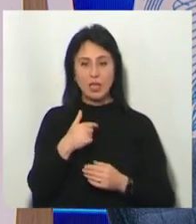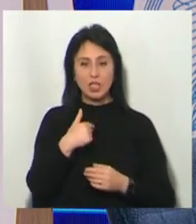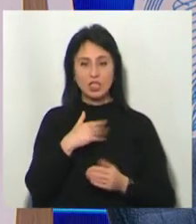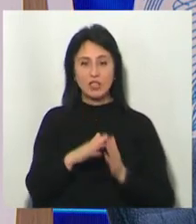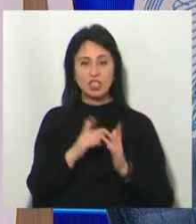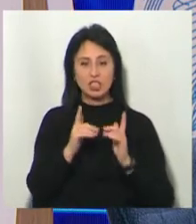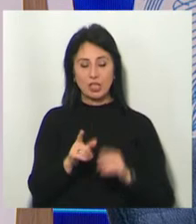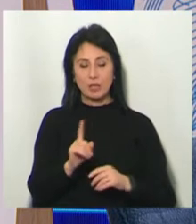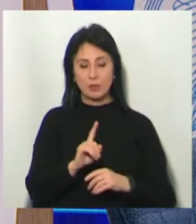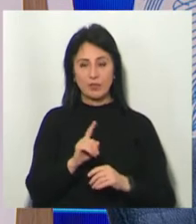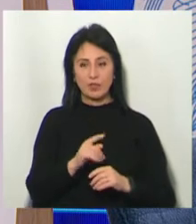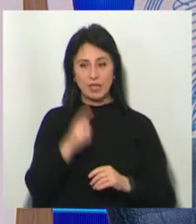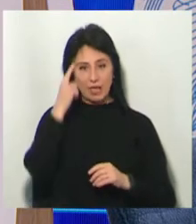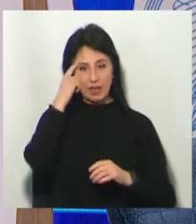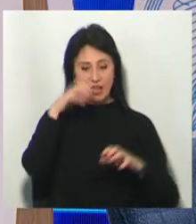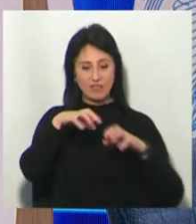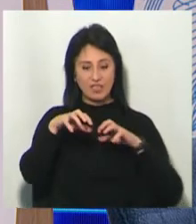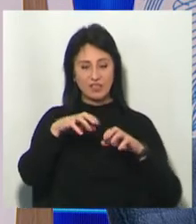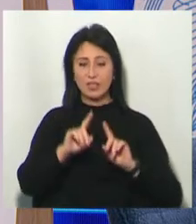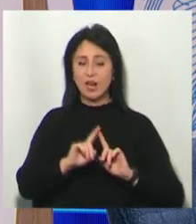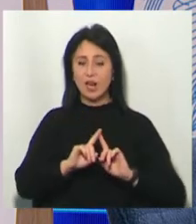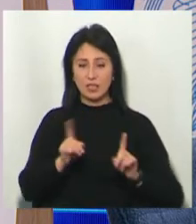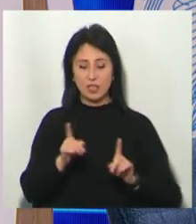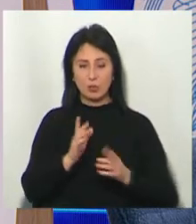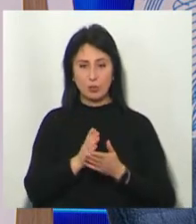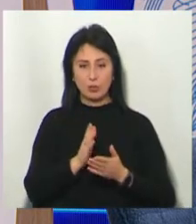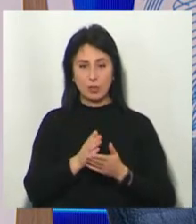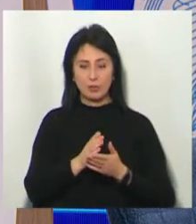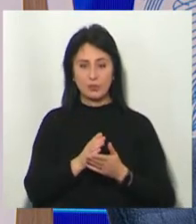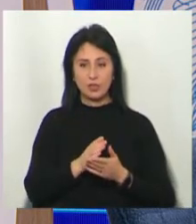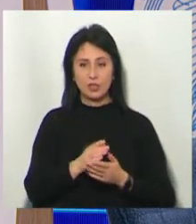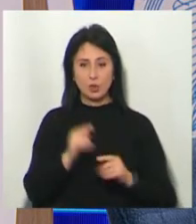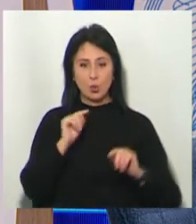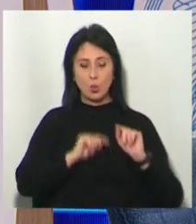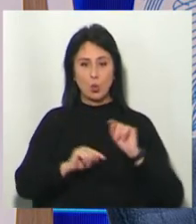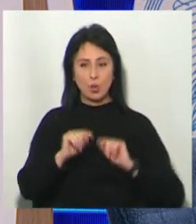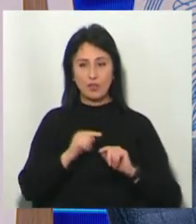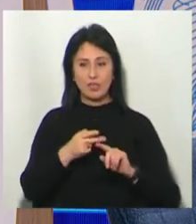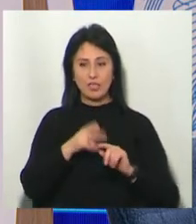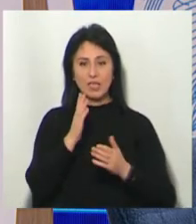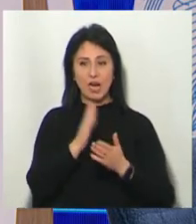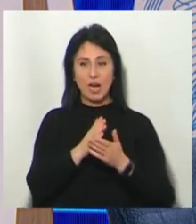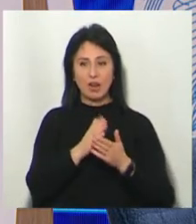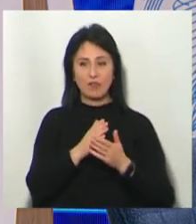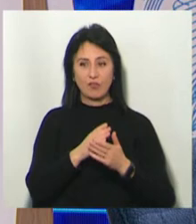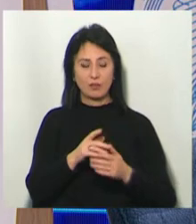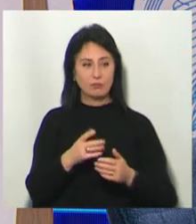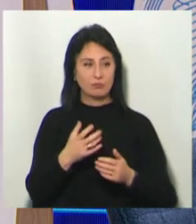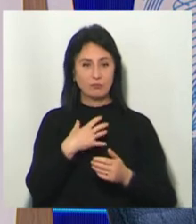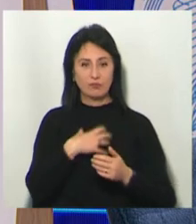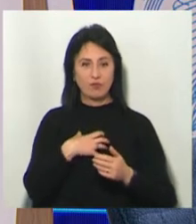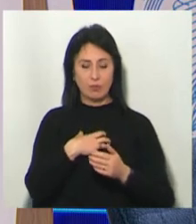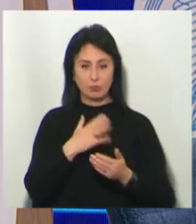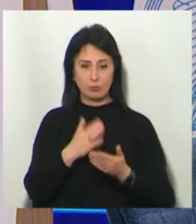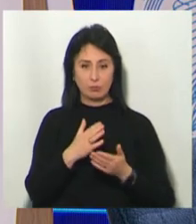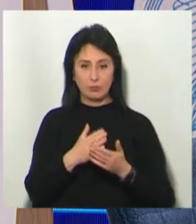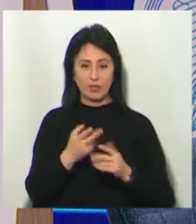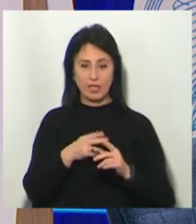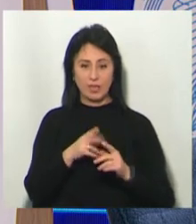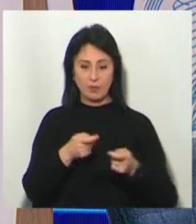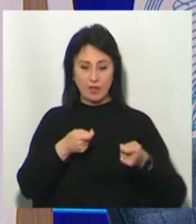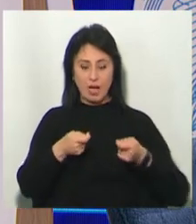Ჩვენ შევთანხმდით რომ თავის ტვინი არის განსაკუთრებული ორგანო და ის არის განუყოფელი ნაწილი